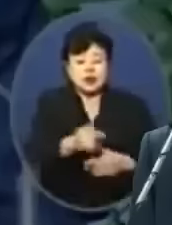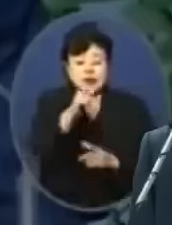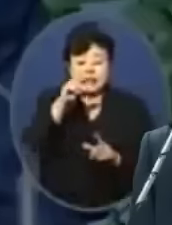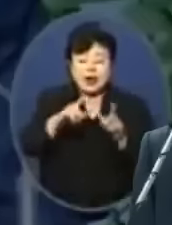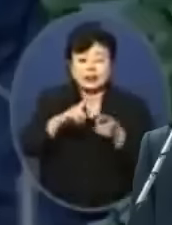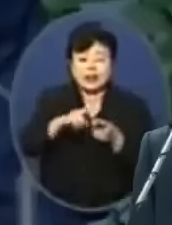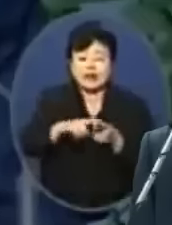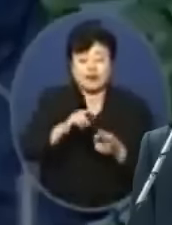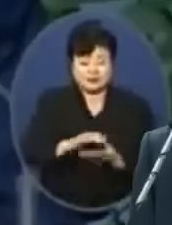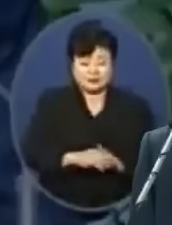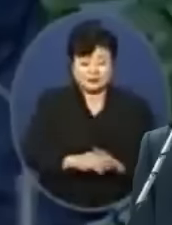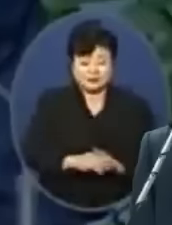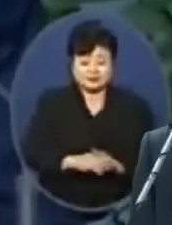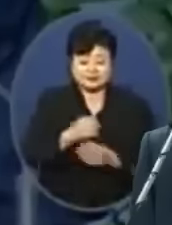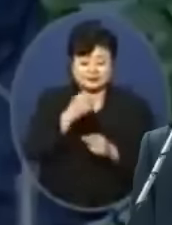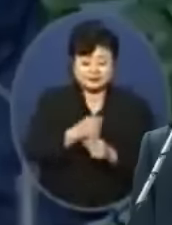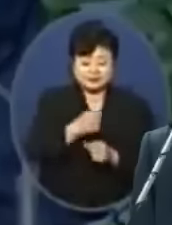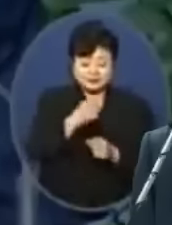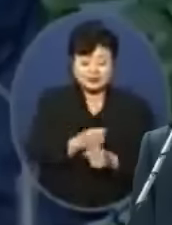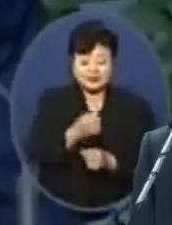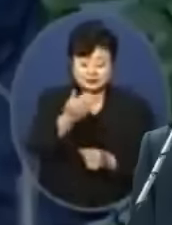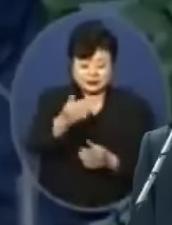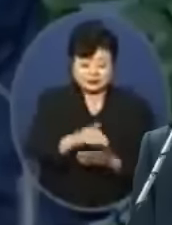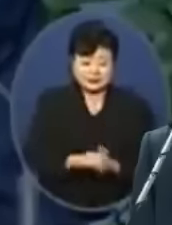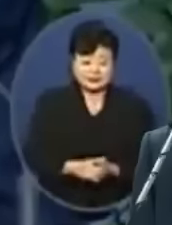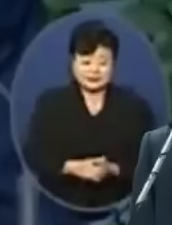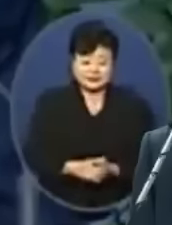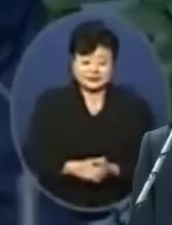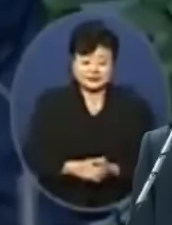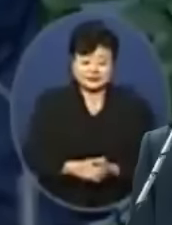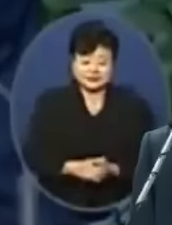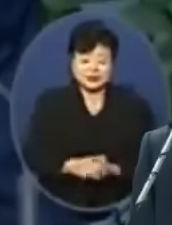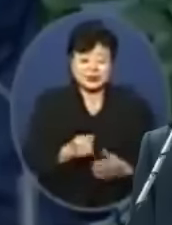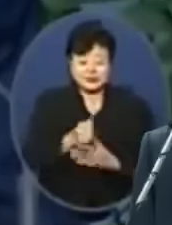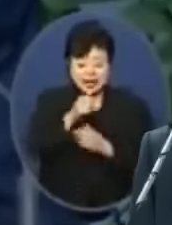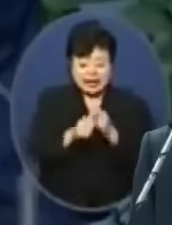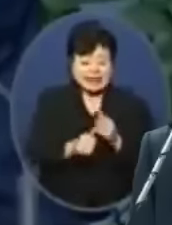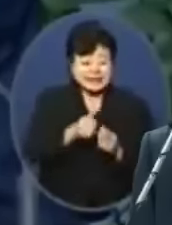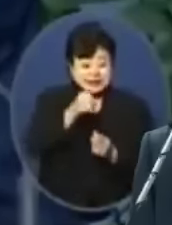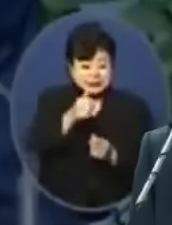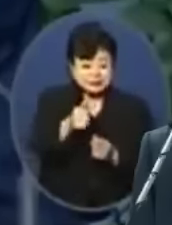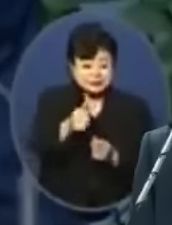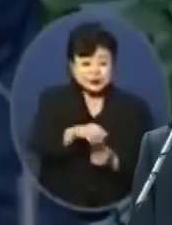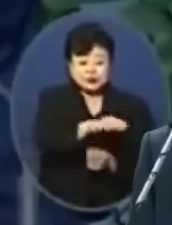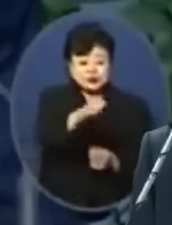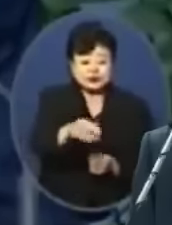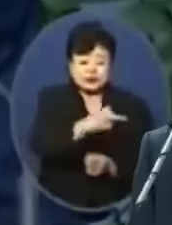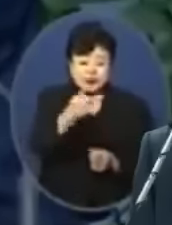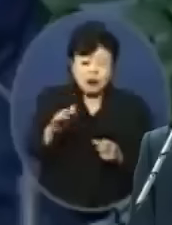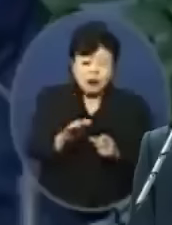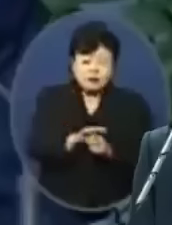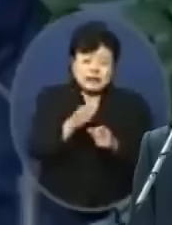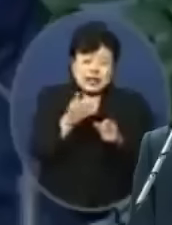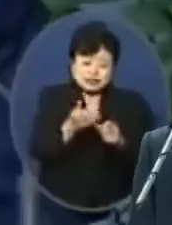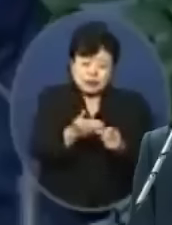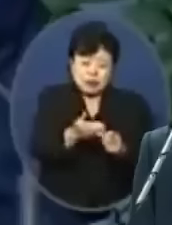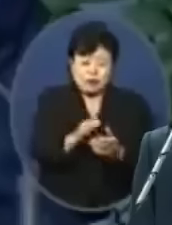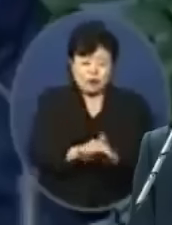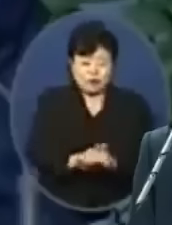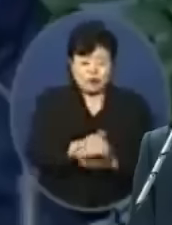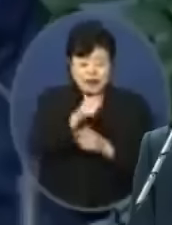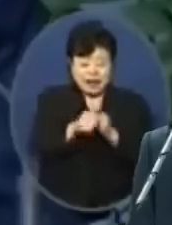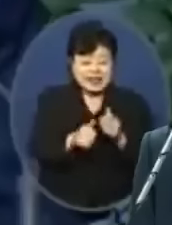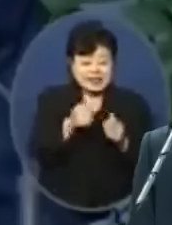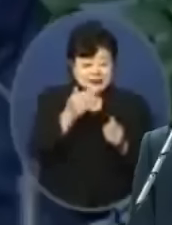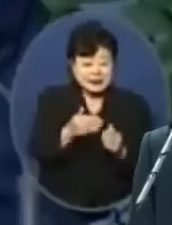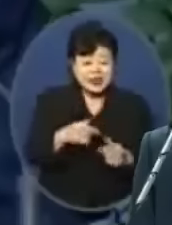형상과 모습대로 지어주신 것입니다. 그래서 하나님이 우리를 너무나 사랑하고